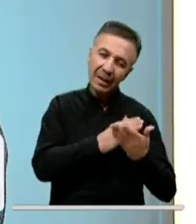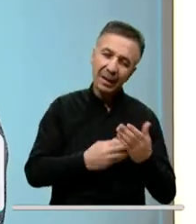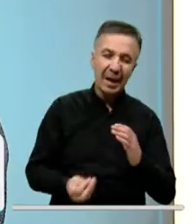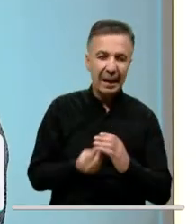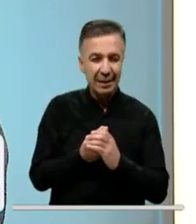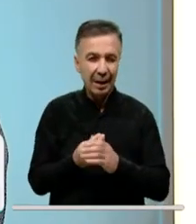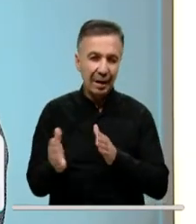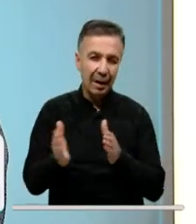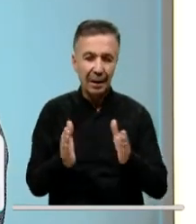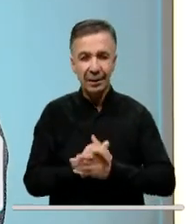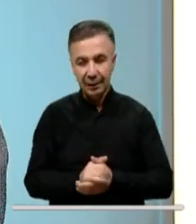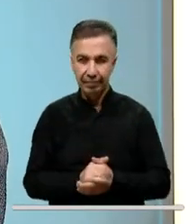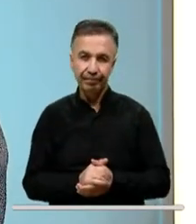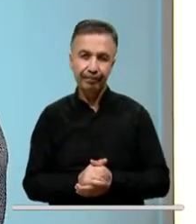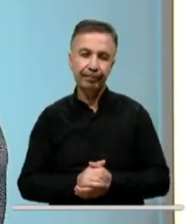Yani